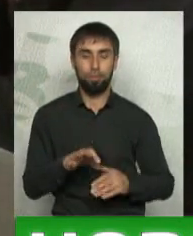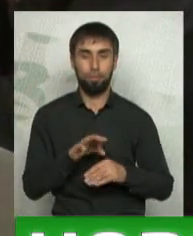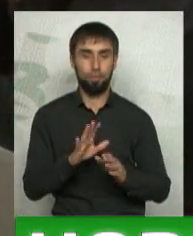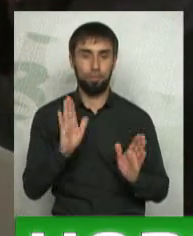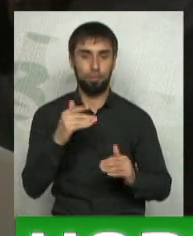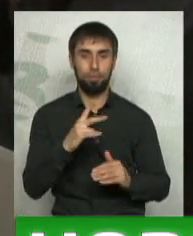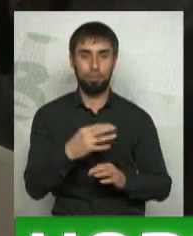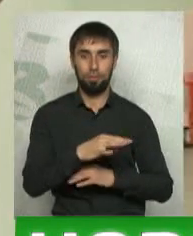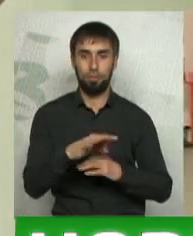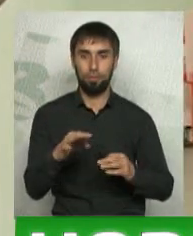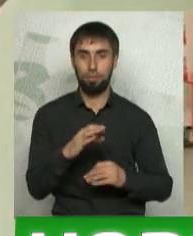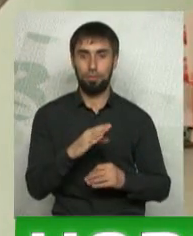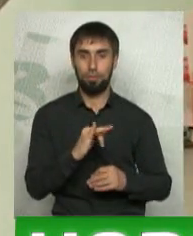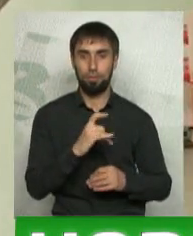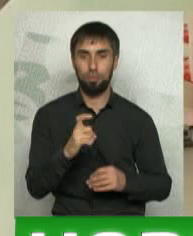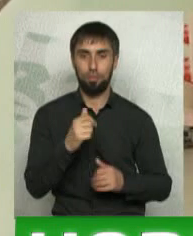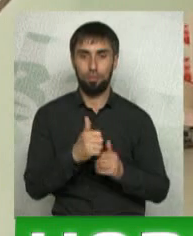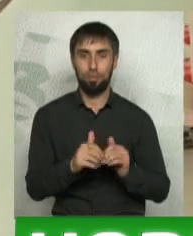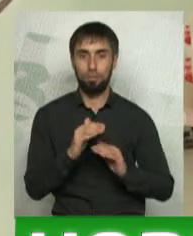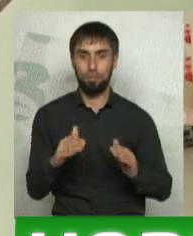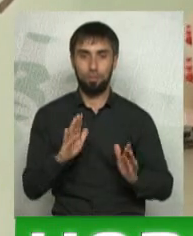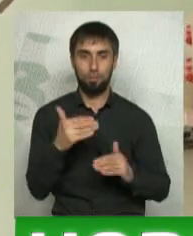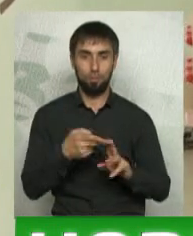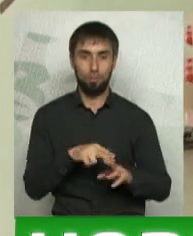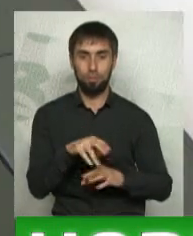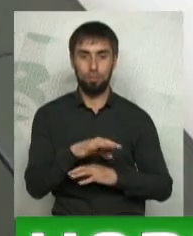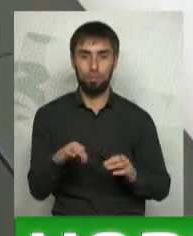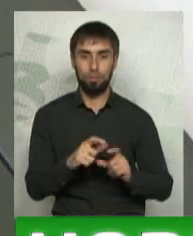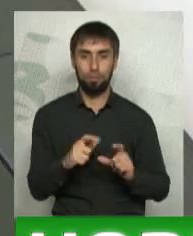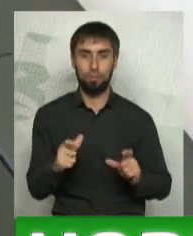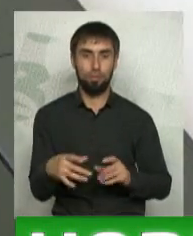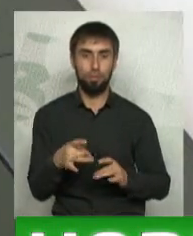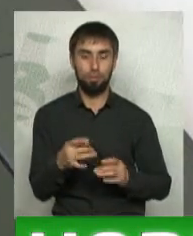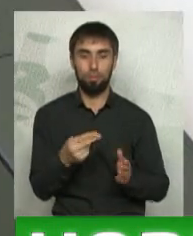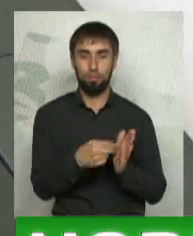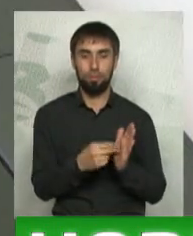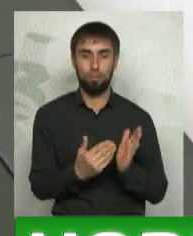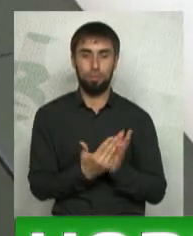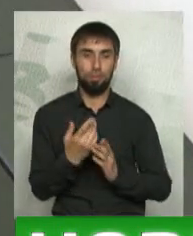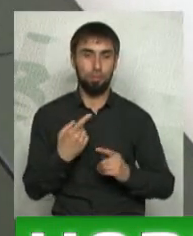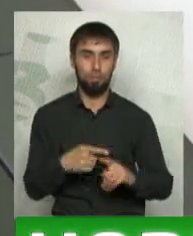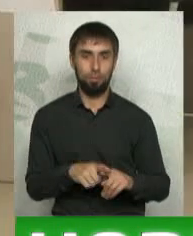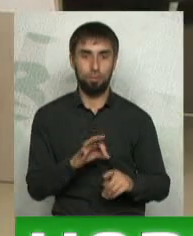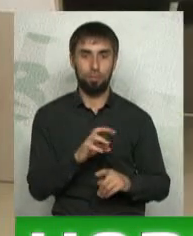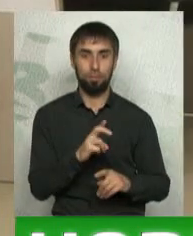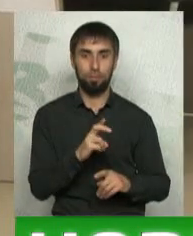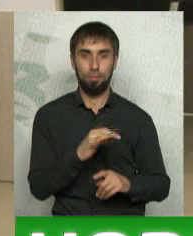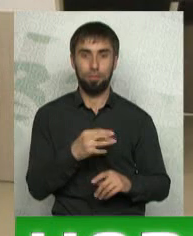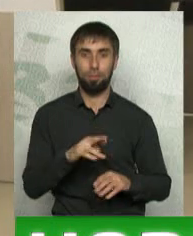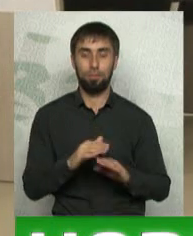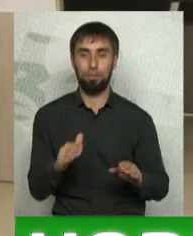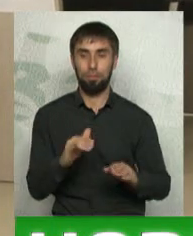в рамках нацпроекта «Успех каждого ребенка». В рамках этого проекта в школы региона приобретено высокотехнологичное оборудование для